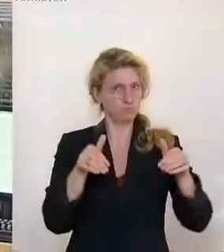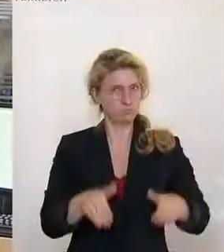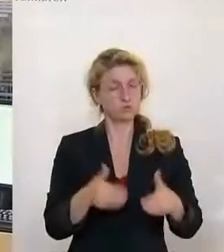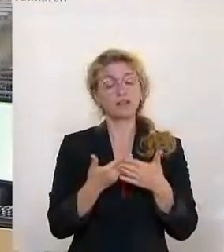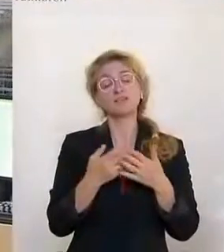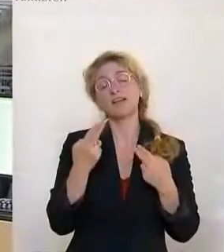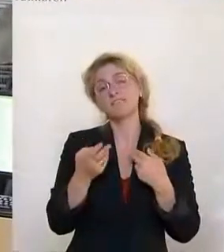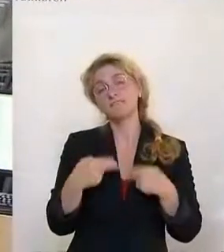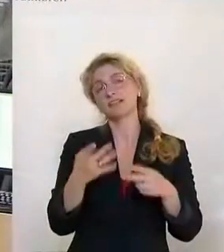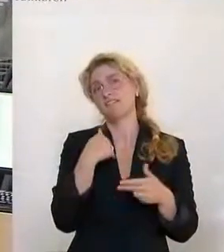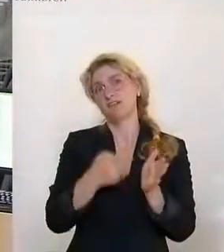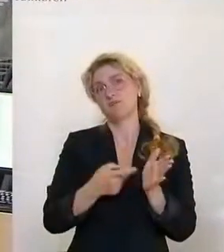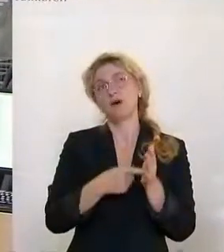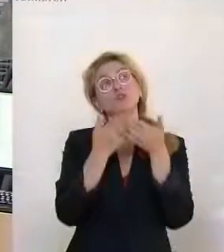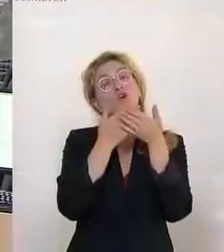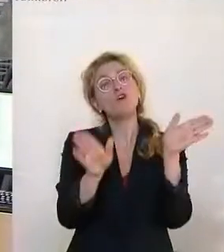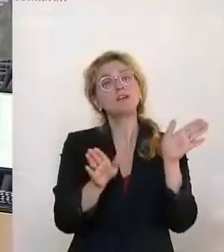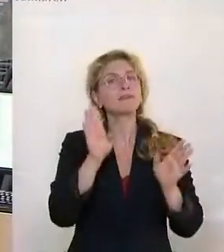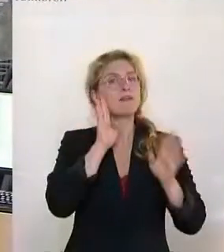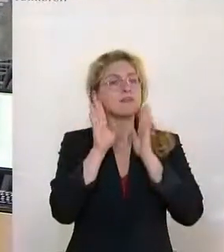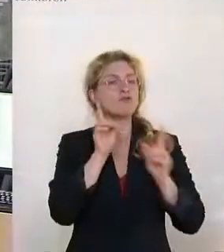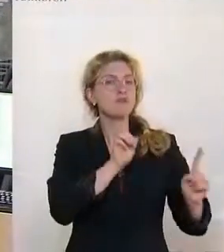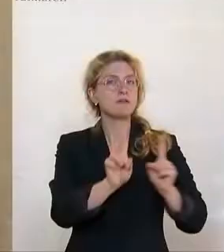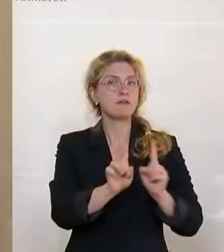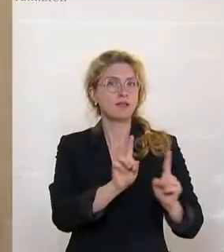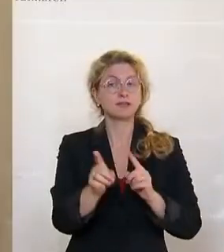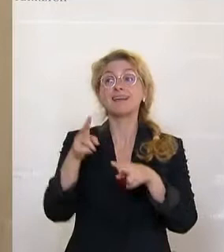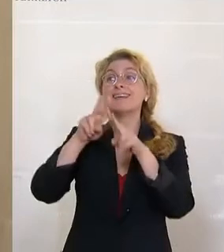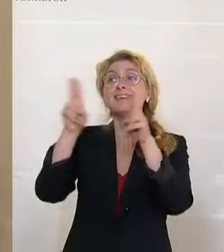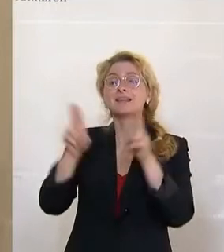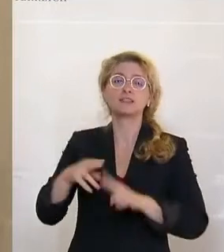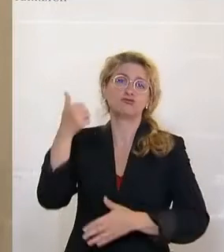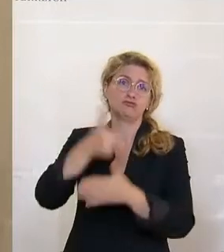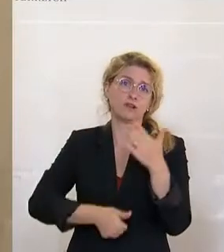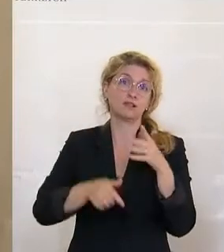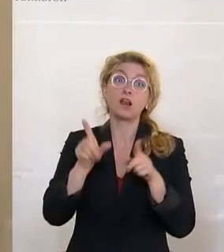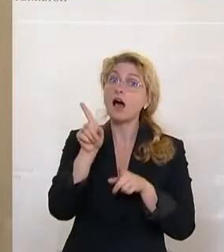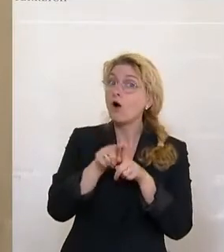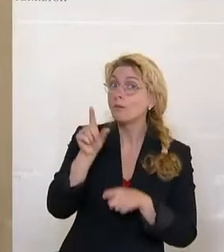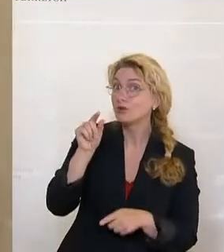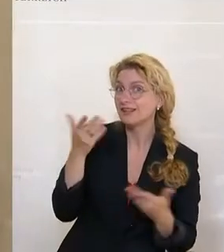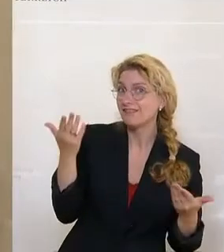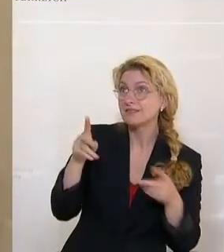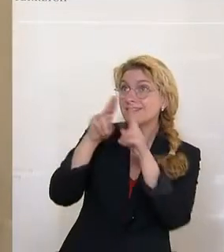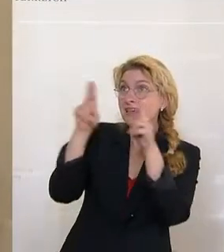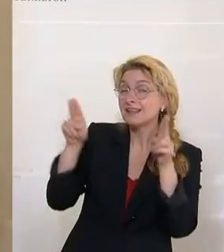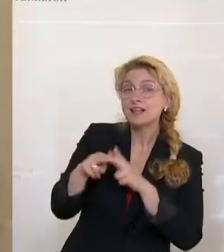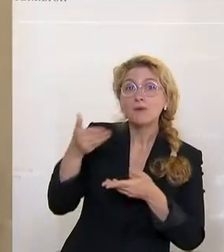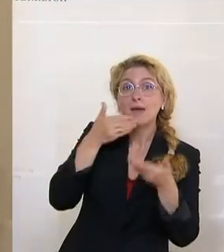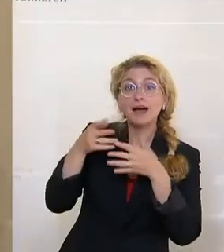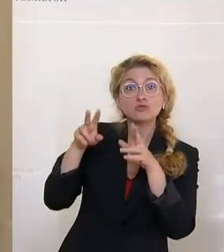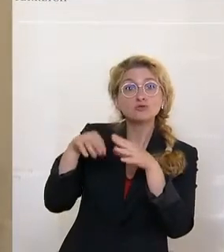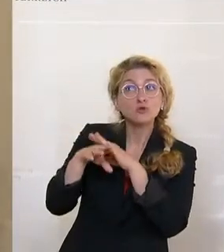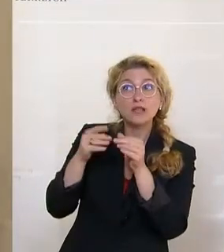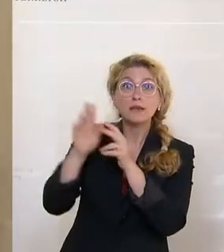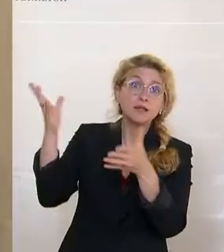von öffentlichen Hearings, Ausschreibungsprozesse nach internationalen Standards, was auch bedeutet, dass internationale Beratungsunternehmen hier